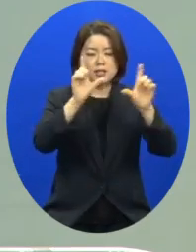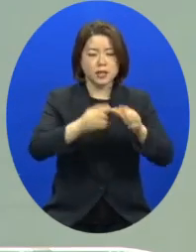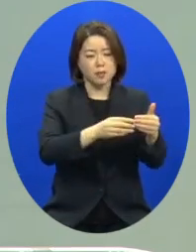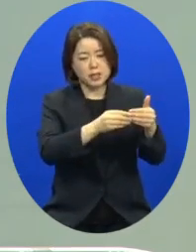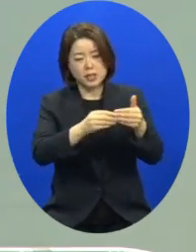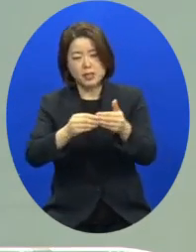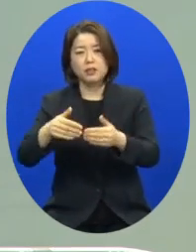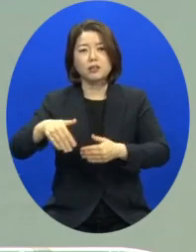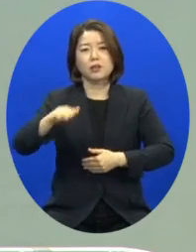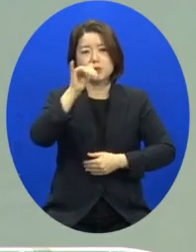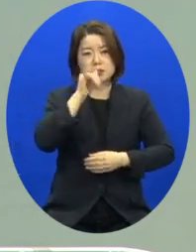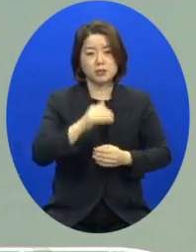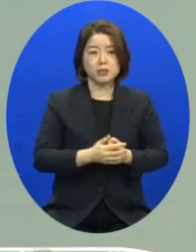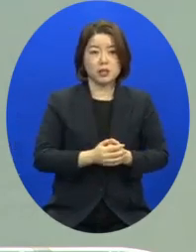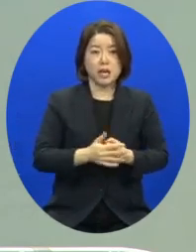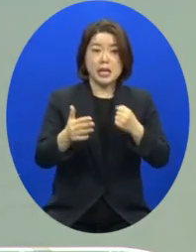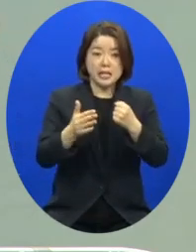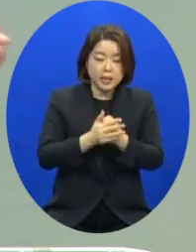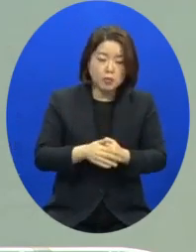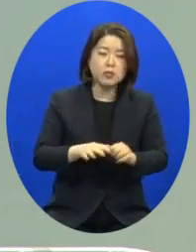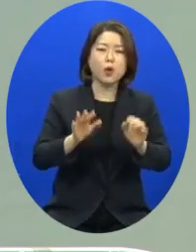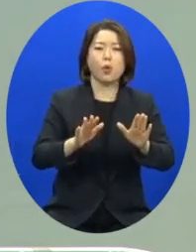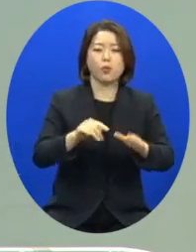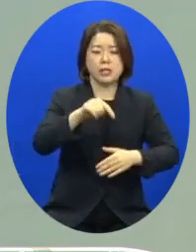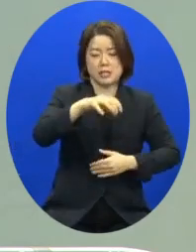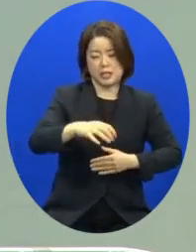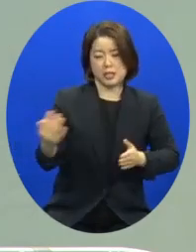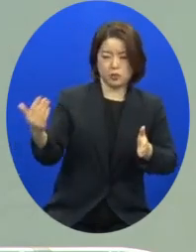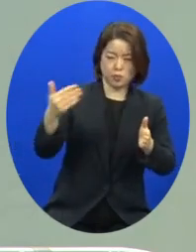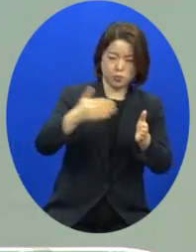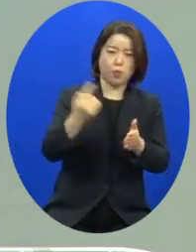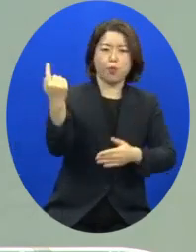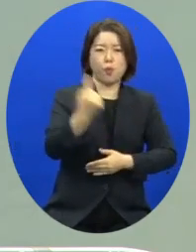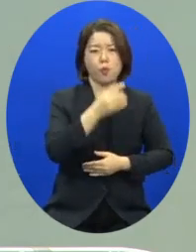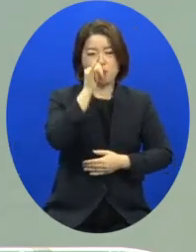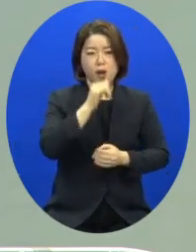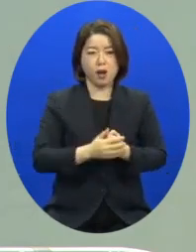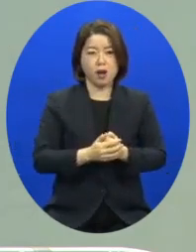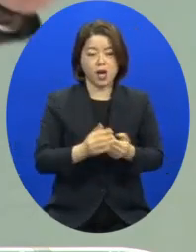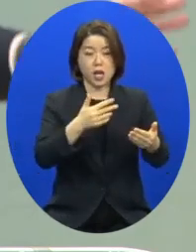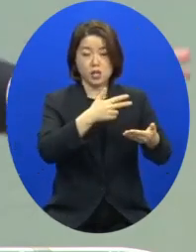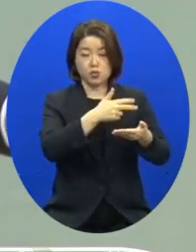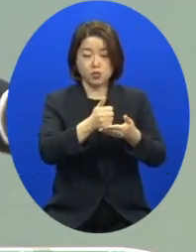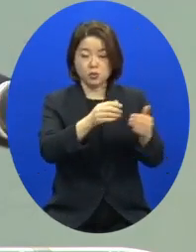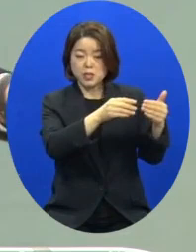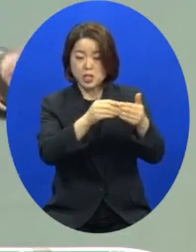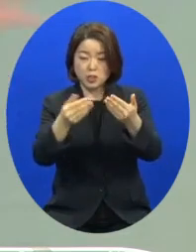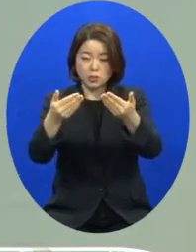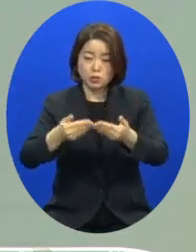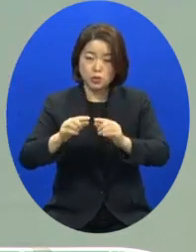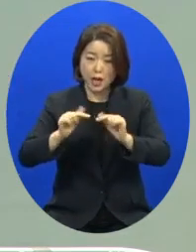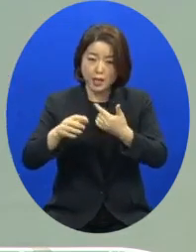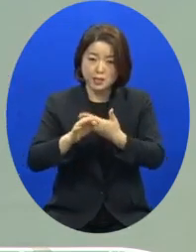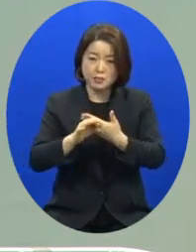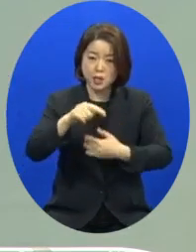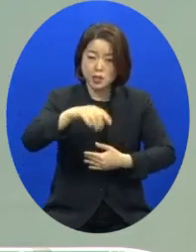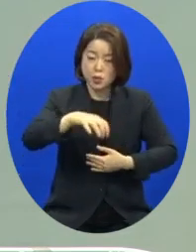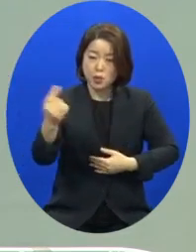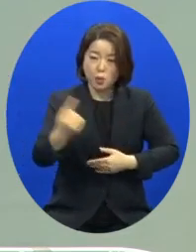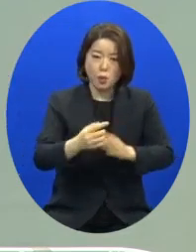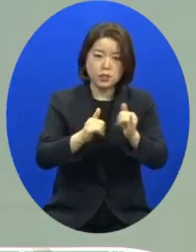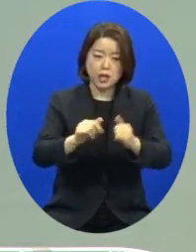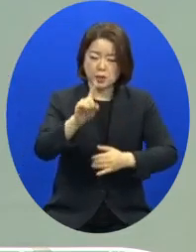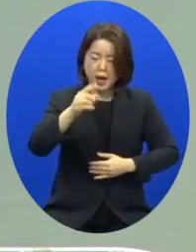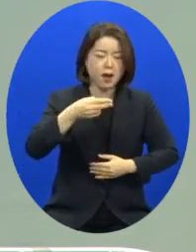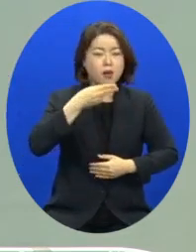이끄십니다. 그래서 오늘 우리가 여기까지 온 겁니다. 주님이 이끌지 않았으면 여기 올 수 있는 사람 아무도 없습니다.